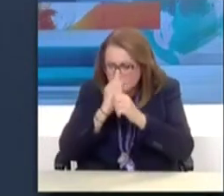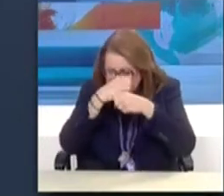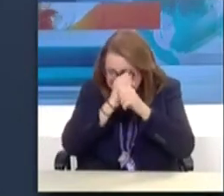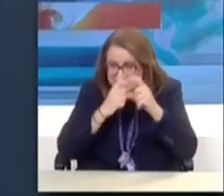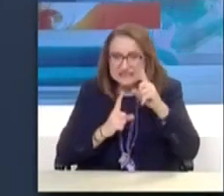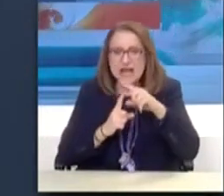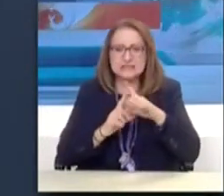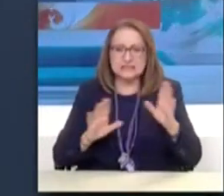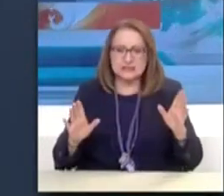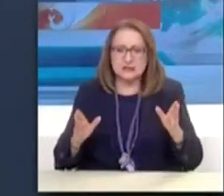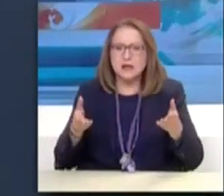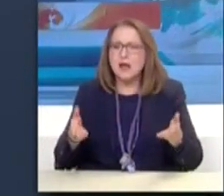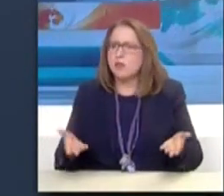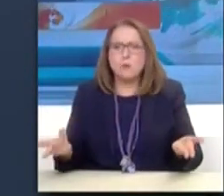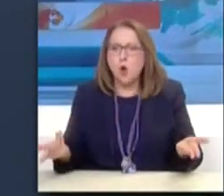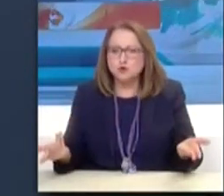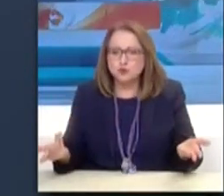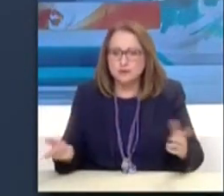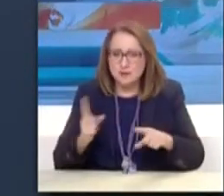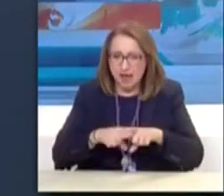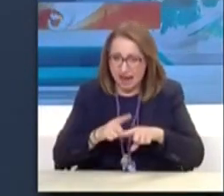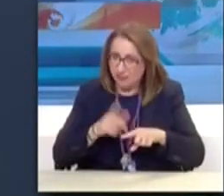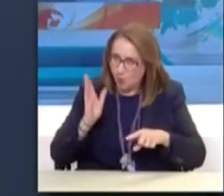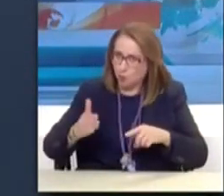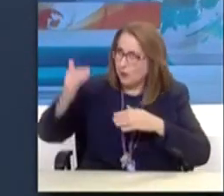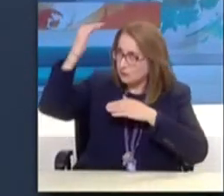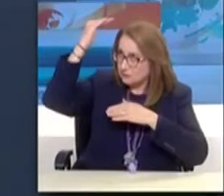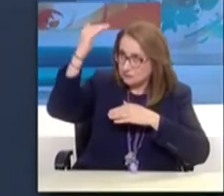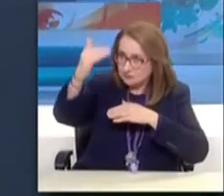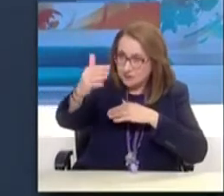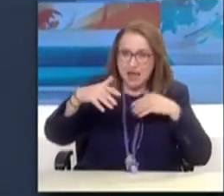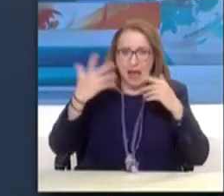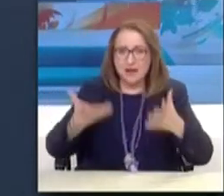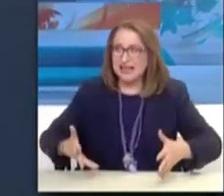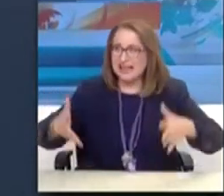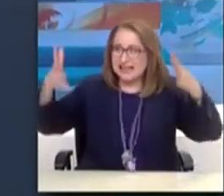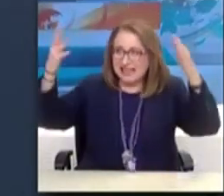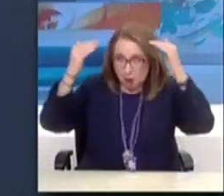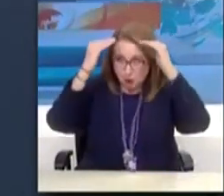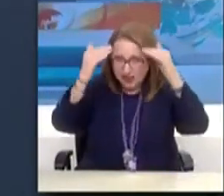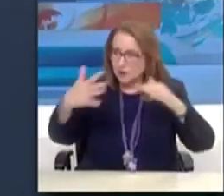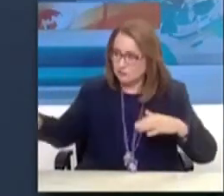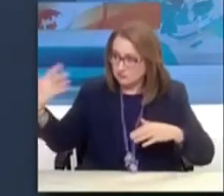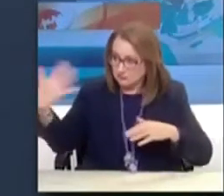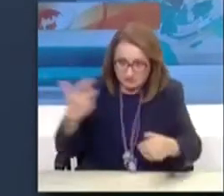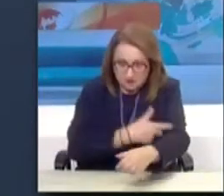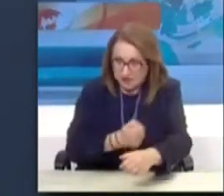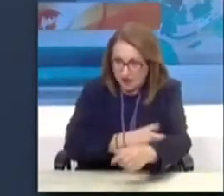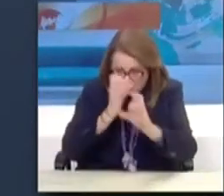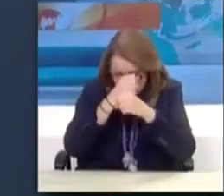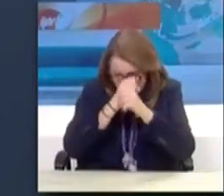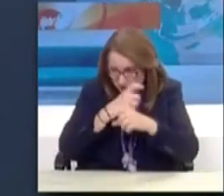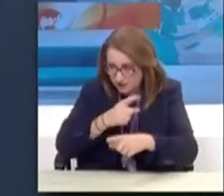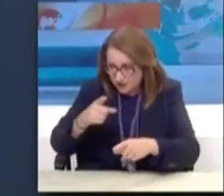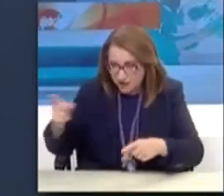παραδείγματος χάρη λέω εγώ με τέντες έξω από ένα κτίριο, με δημιουργία ακόμα περισσότερου πανικού και εξωπραγματικές καταστάσεις. Πόσα από αυτά τα